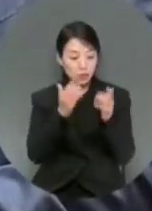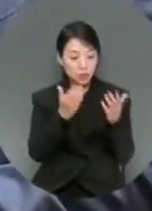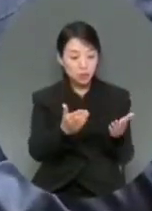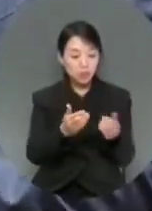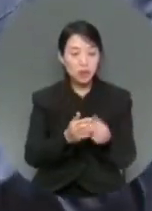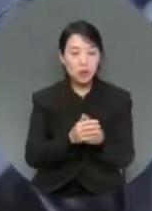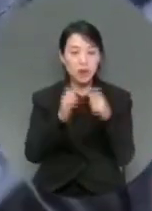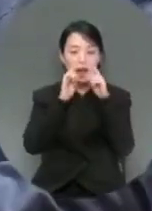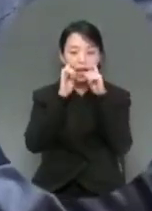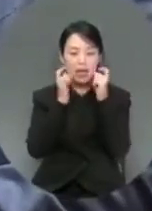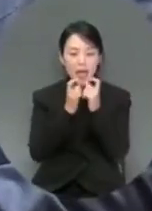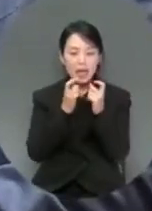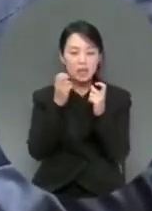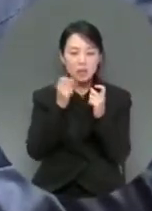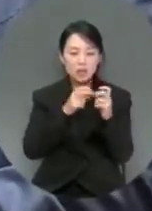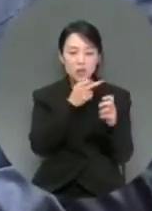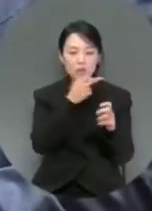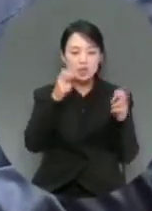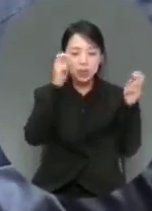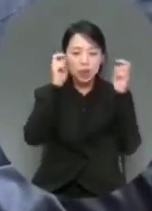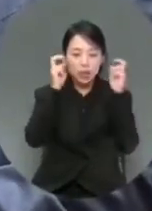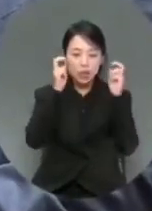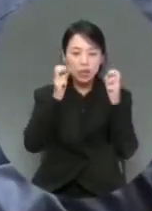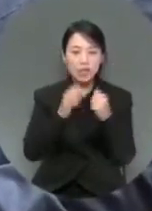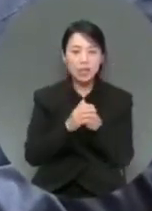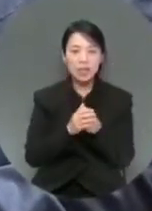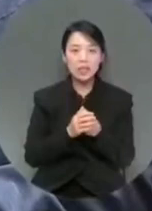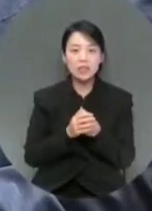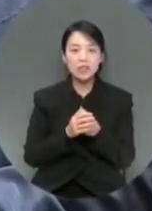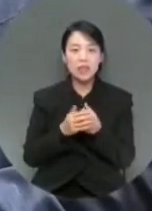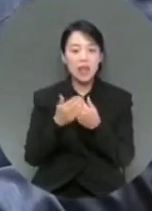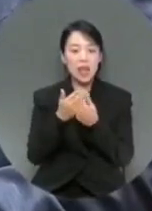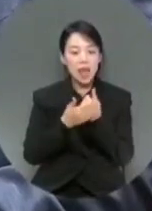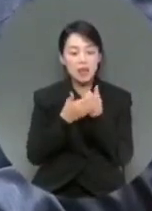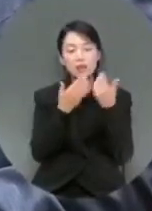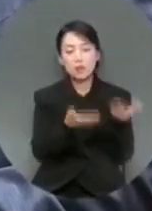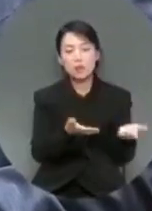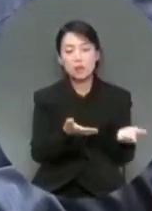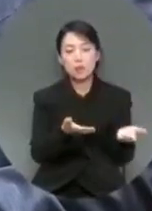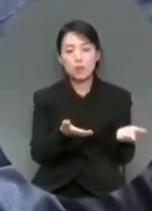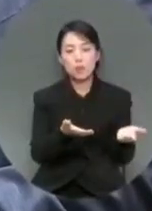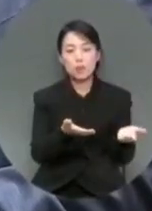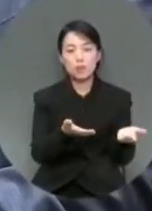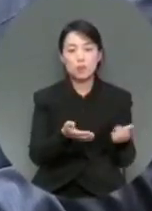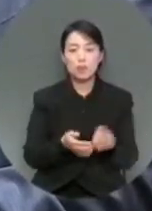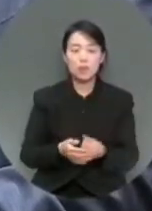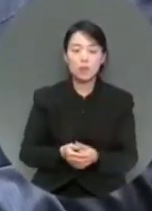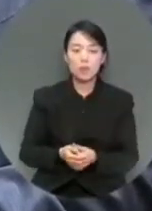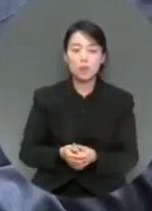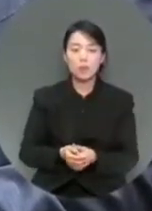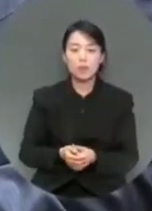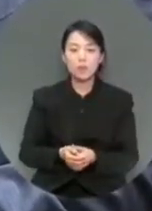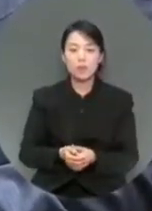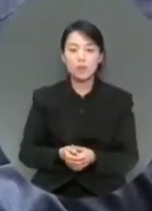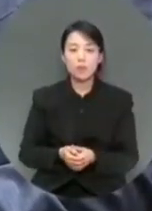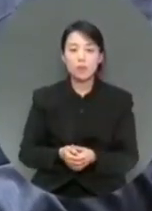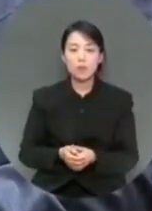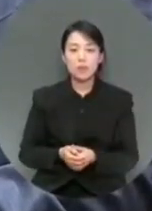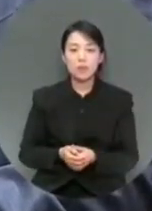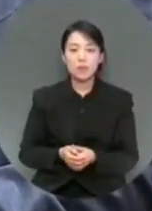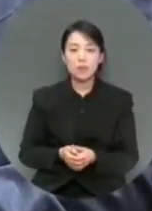사기업, 대기업들에게는 엄청난 7조 원 가까운 메리트를 줘요. 그렇지 않습니까?